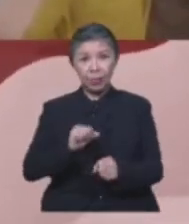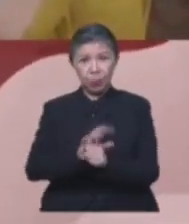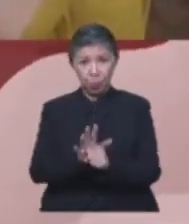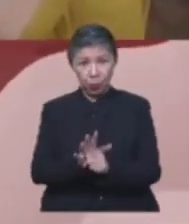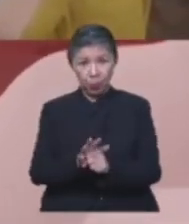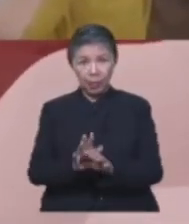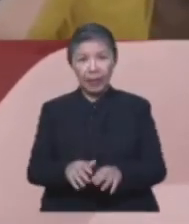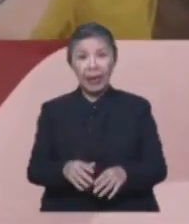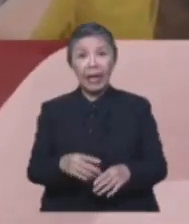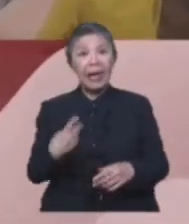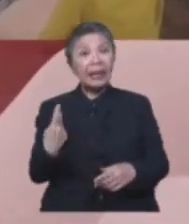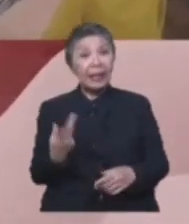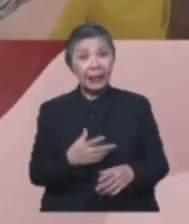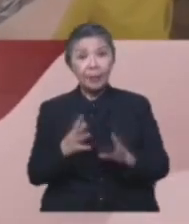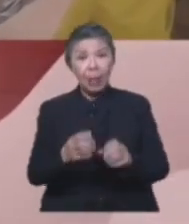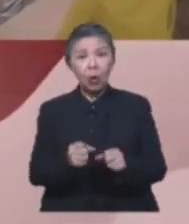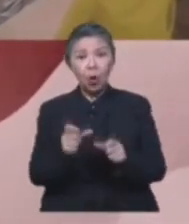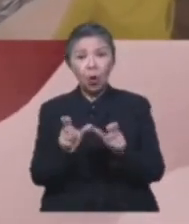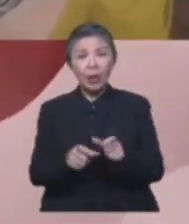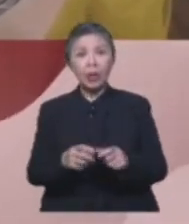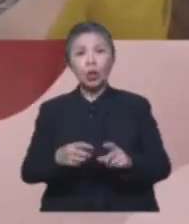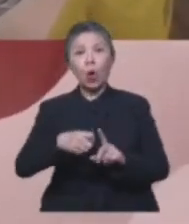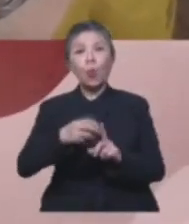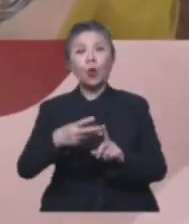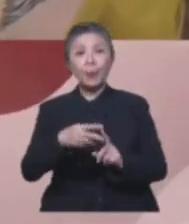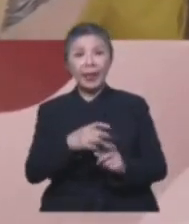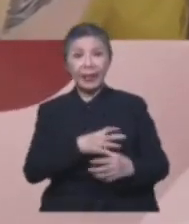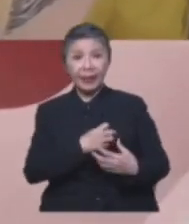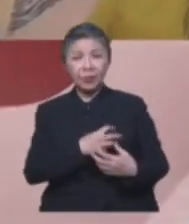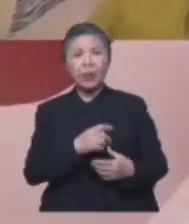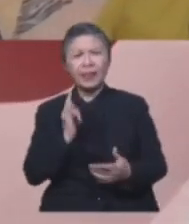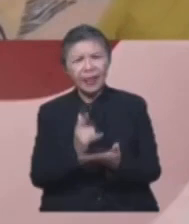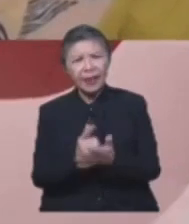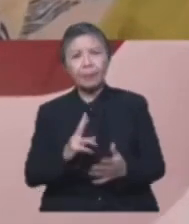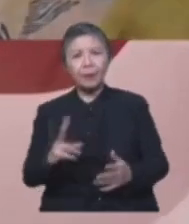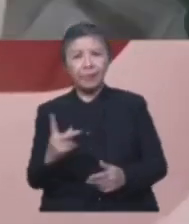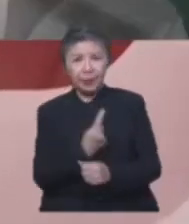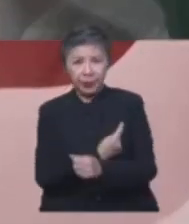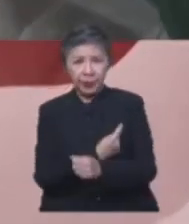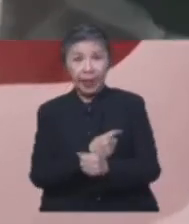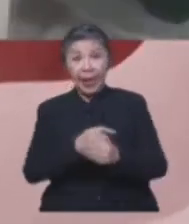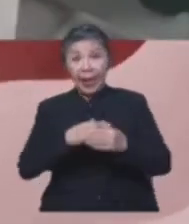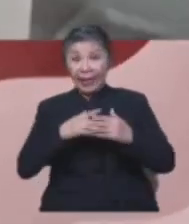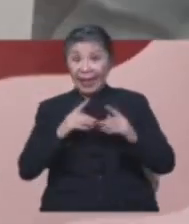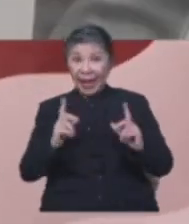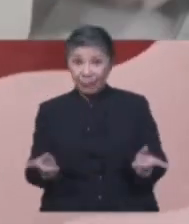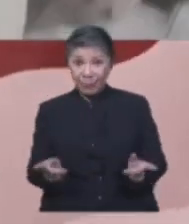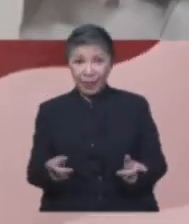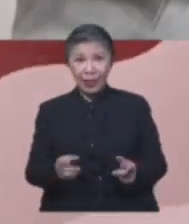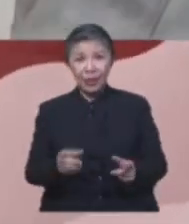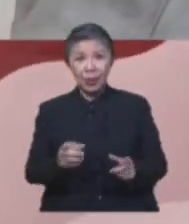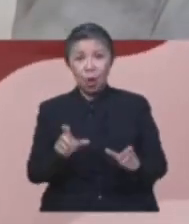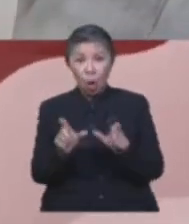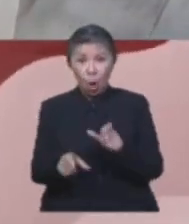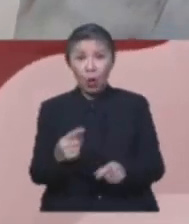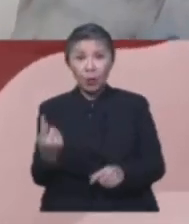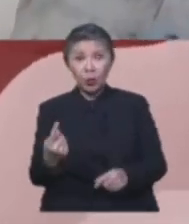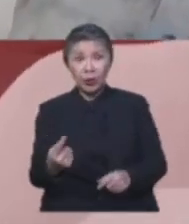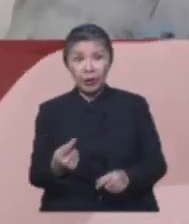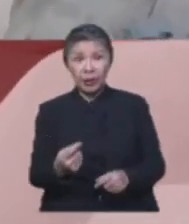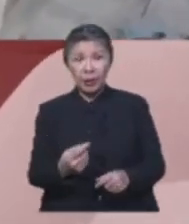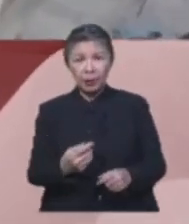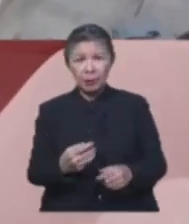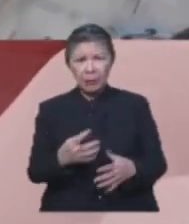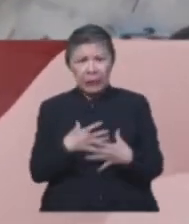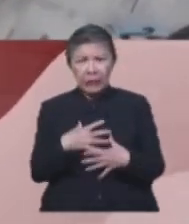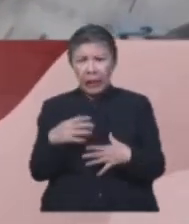mau supaya orang-orang dengan komorbid jantung juga mendapatkan vaksinasi. Nah, tapi kira-kira seringkali orang-orang itu mungkin karena mereka belum mendapatkan